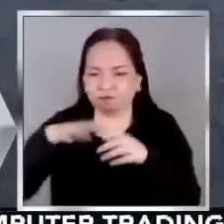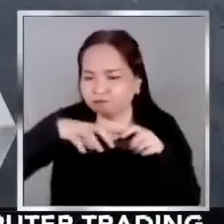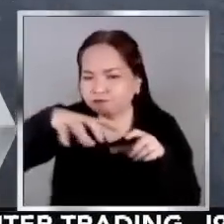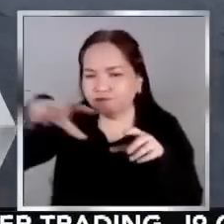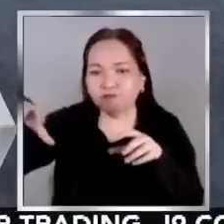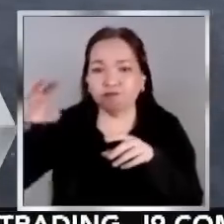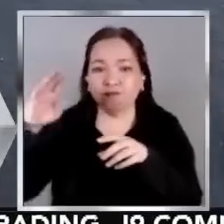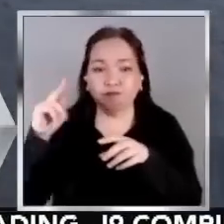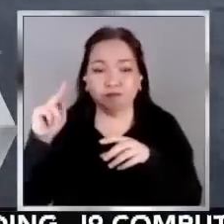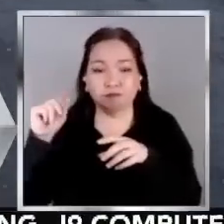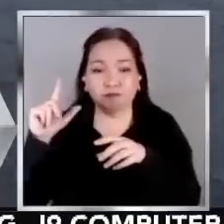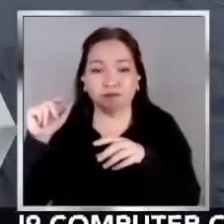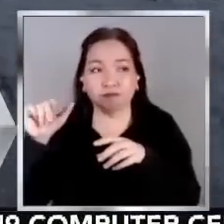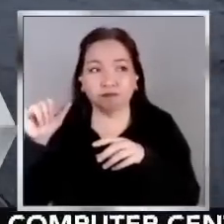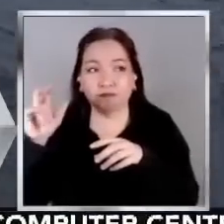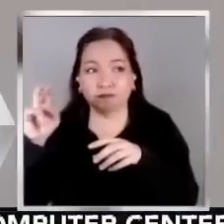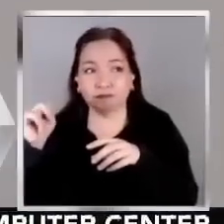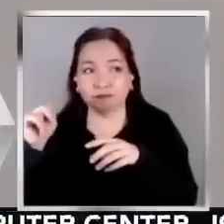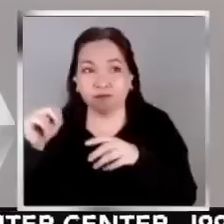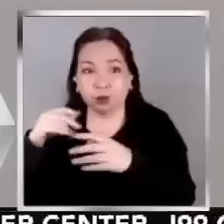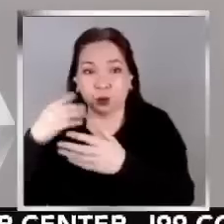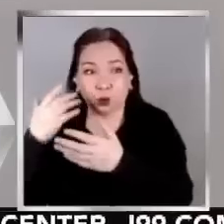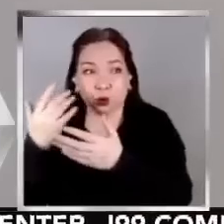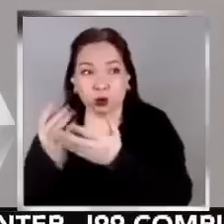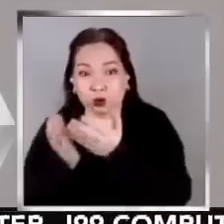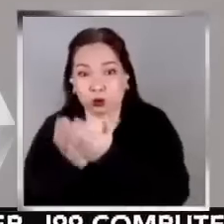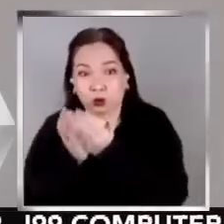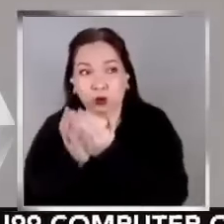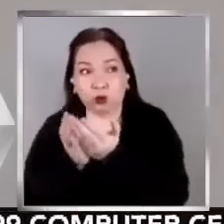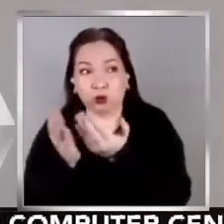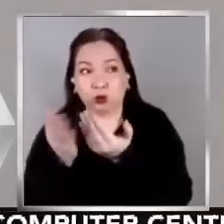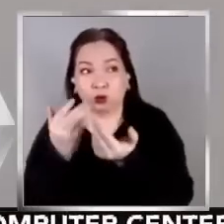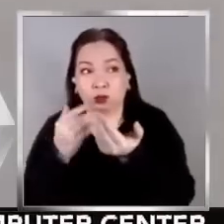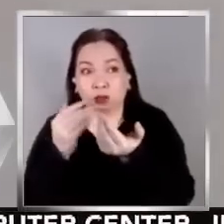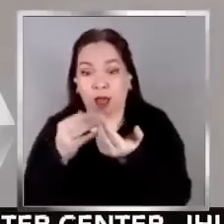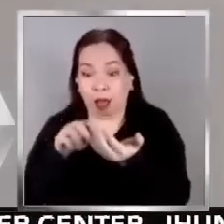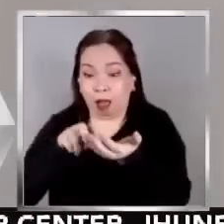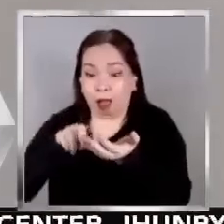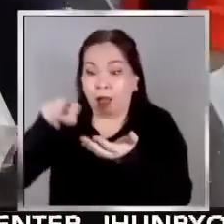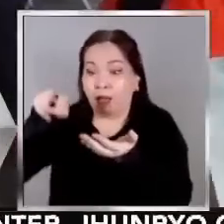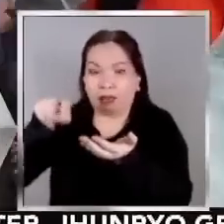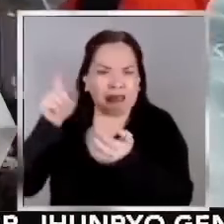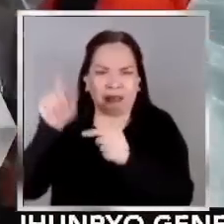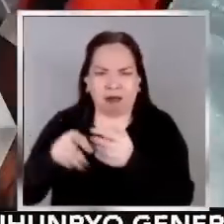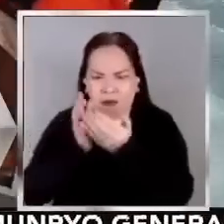Pero hindi naging madali ang pagbaba mula sa barko dahil sa laki ng mga alon.